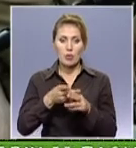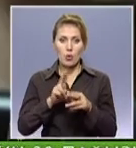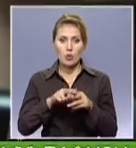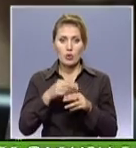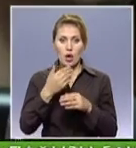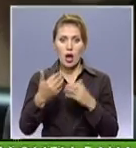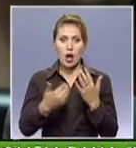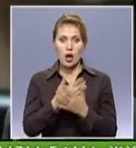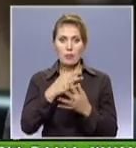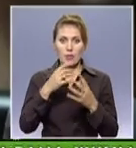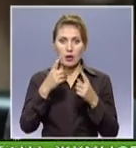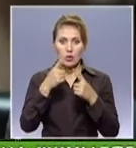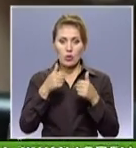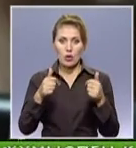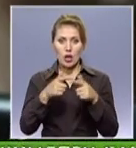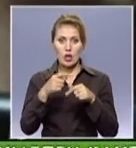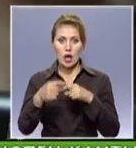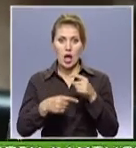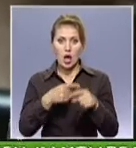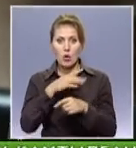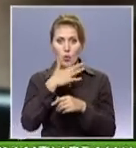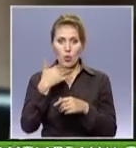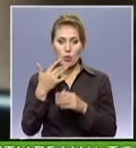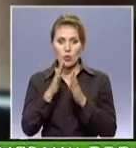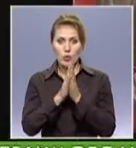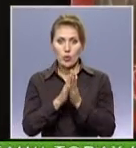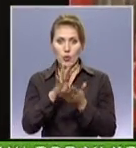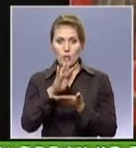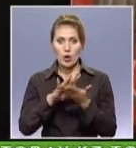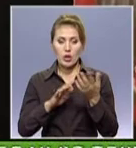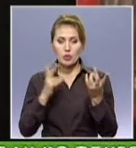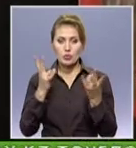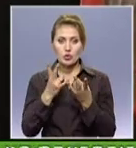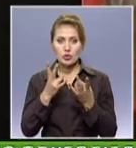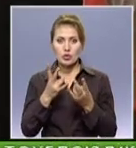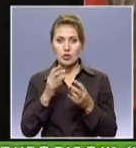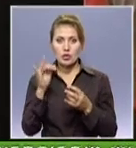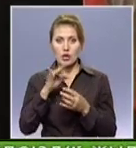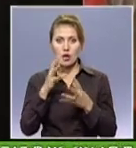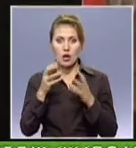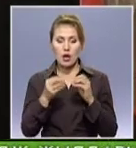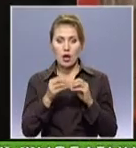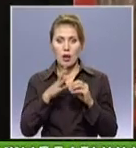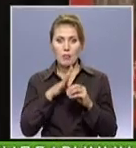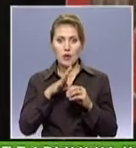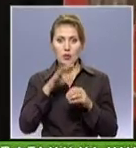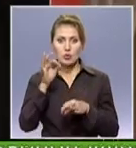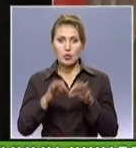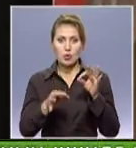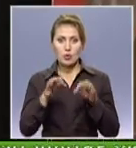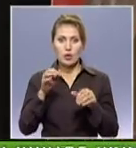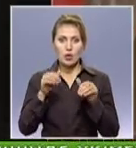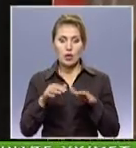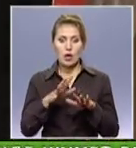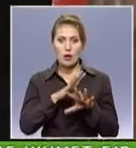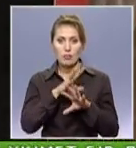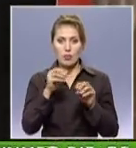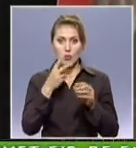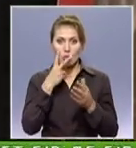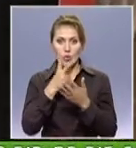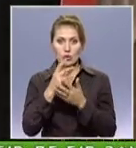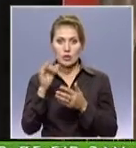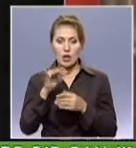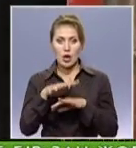Сондай-ақ бұқаралық ақпарат құралдары арқылы көпшіліктен кешірім сұрауы тиіс. Десе де Жарылқап Қалыбай сот үкімімен келіспейтіндігін